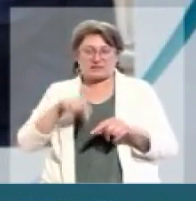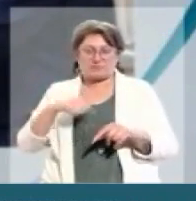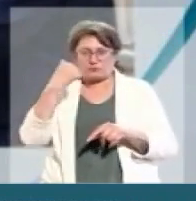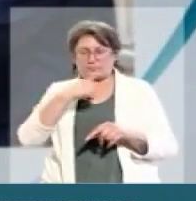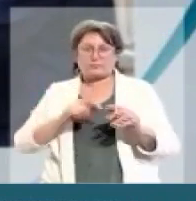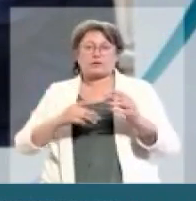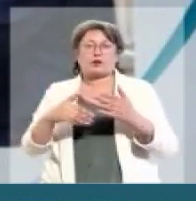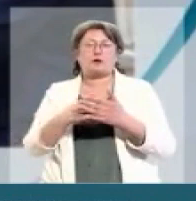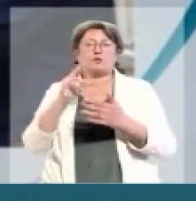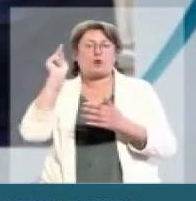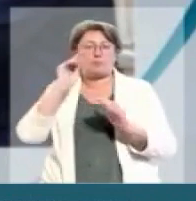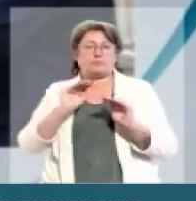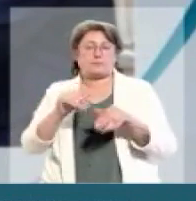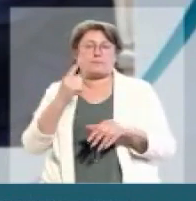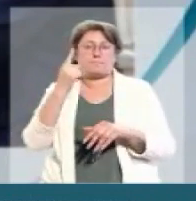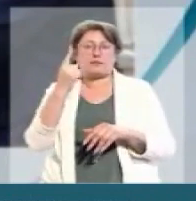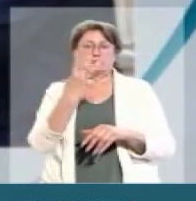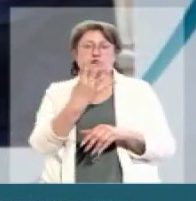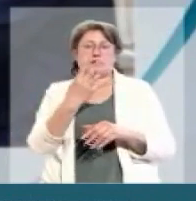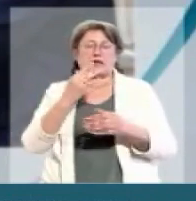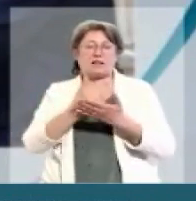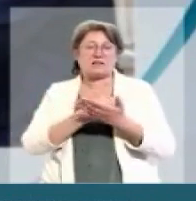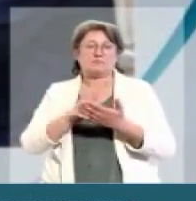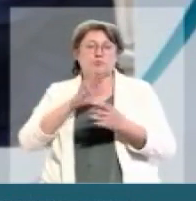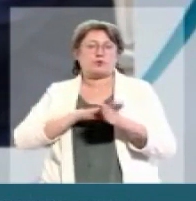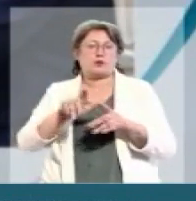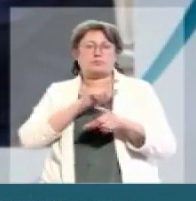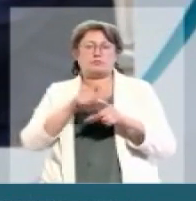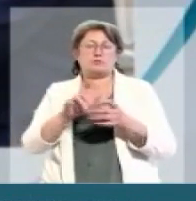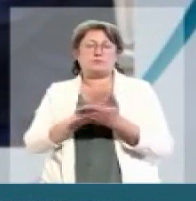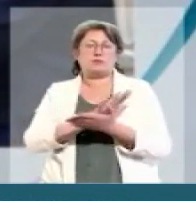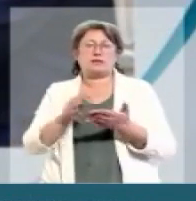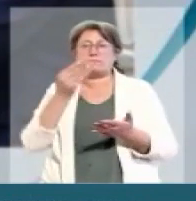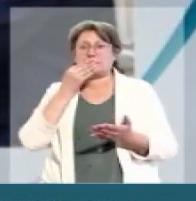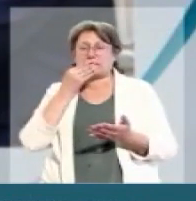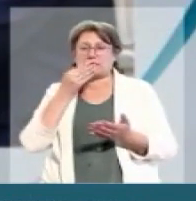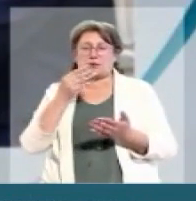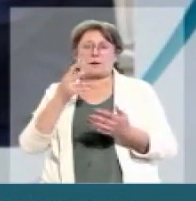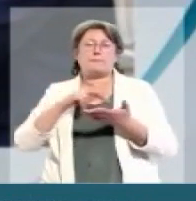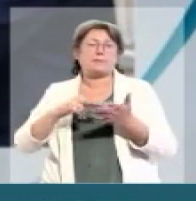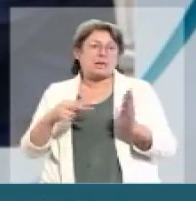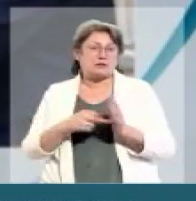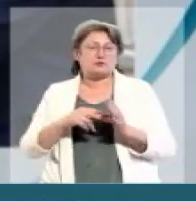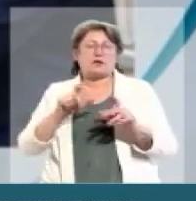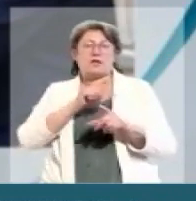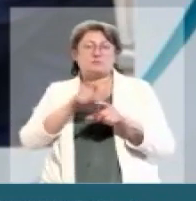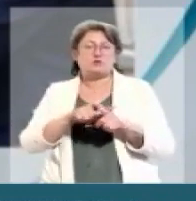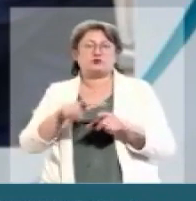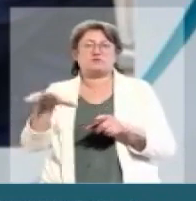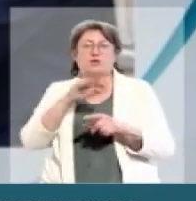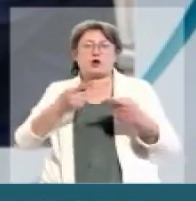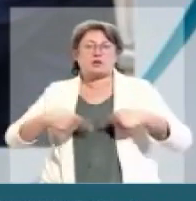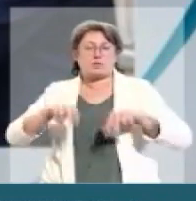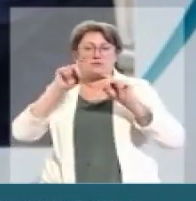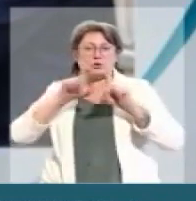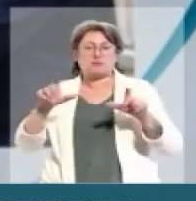года обучающиеся 1-4 классов будут полностью обеспечены бесплатным питанием. Планируется оснащение всех организаций